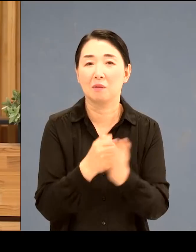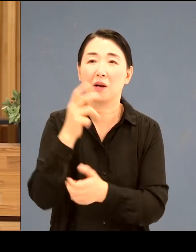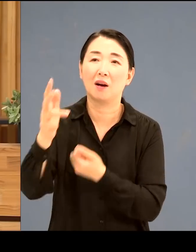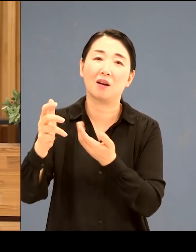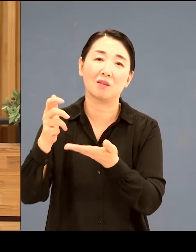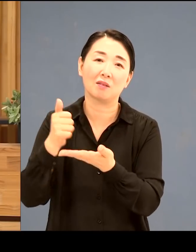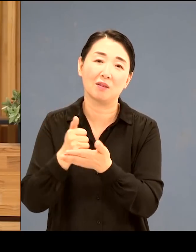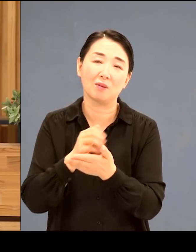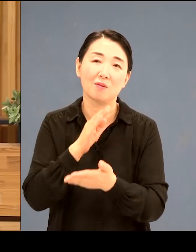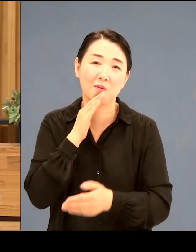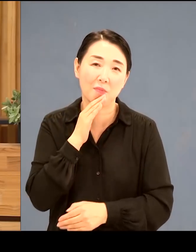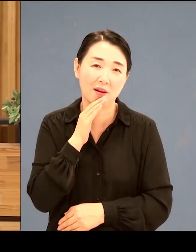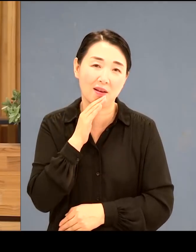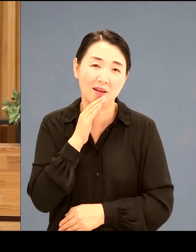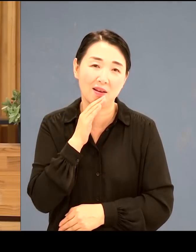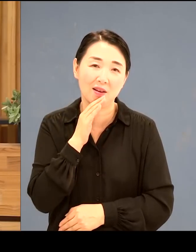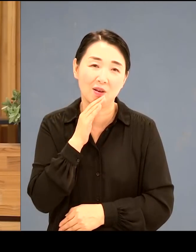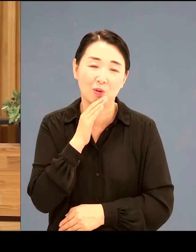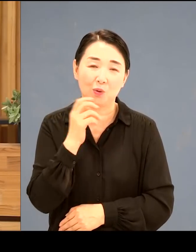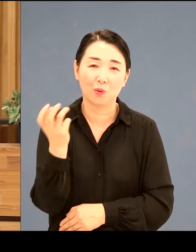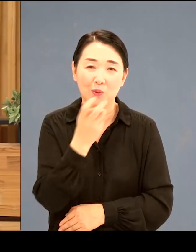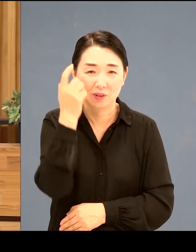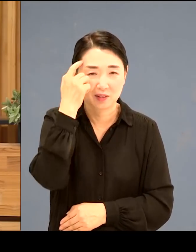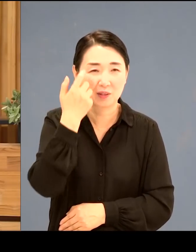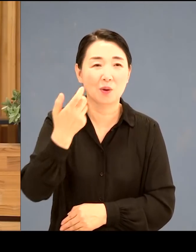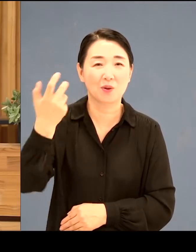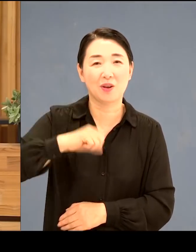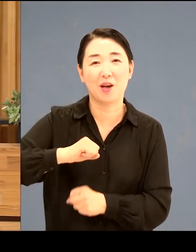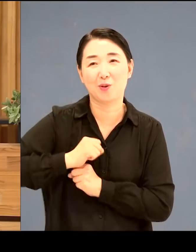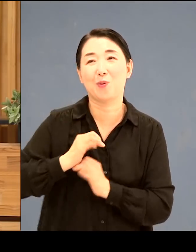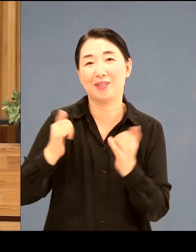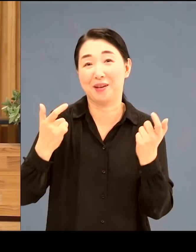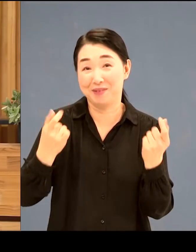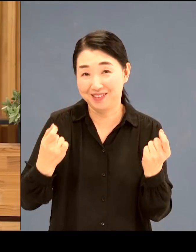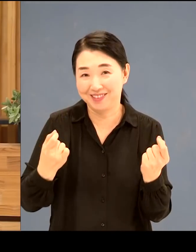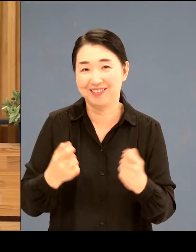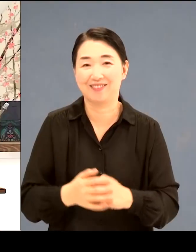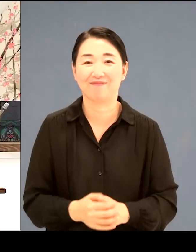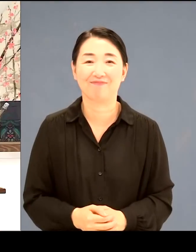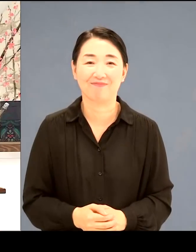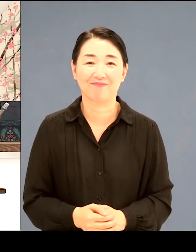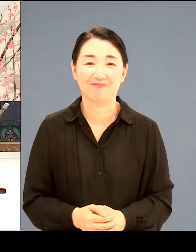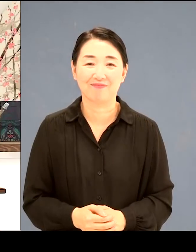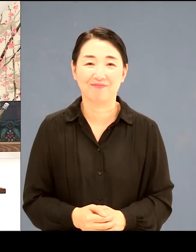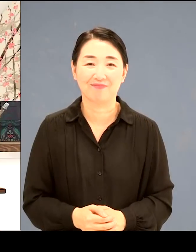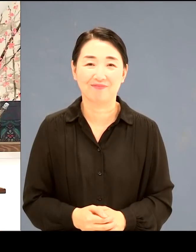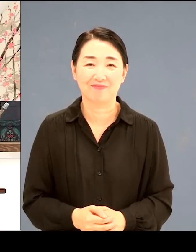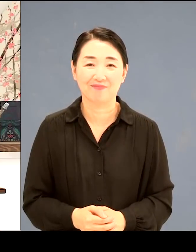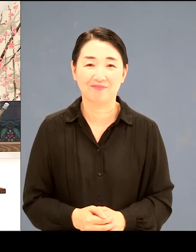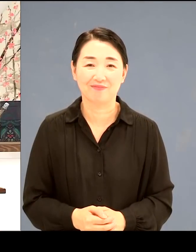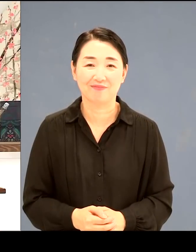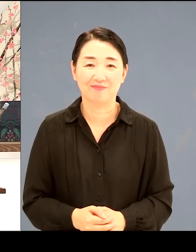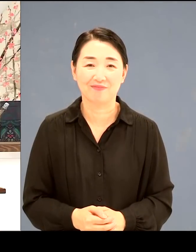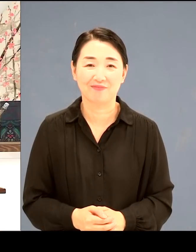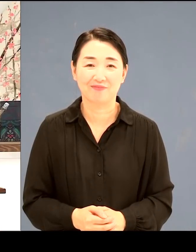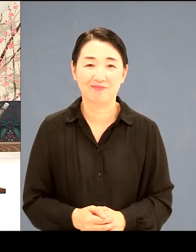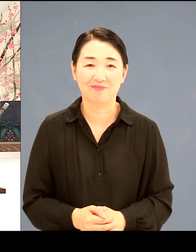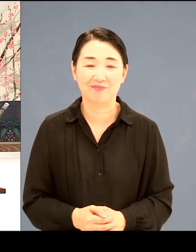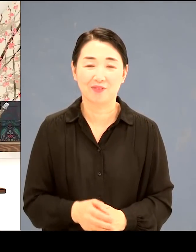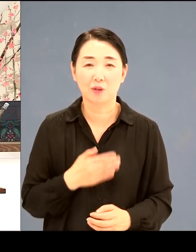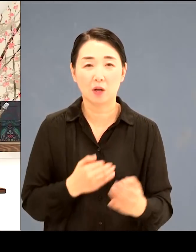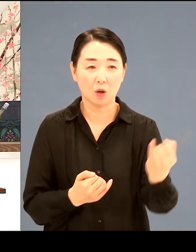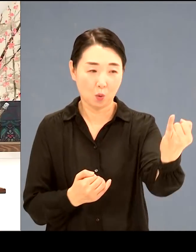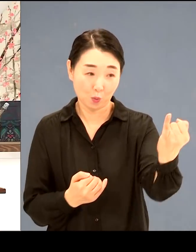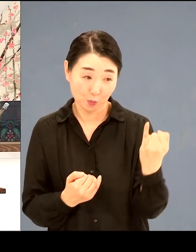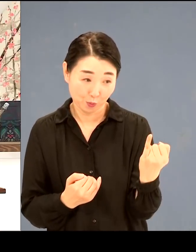하나님께서 튼실한 예, 성령의 전사를 만드신 게 아닌가 하는 생각이 들었거든요. 어떠셨어요? 저는 아까